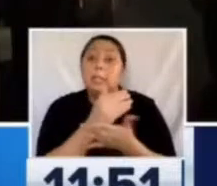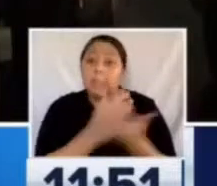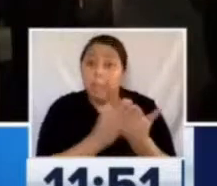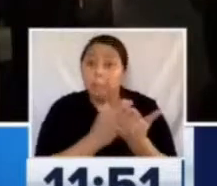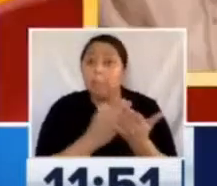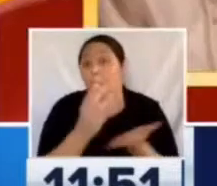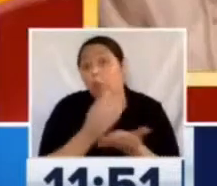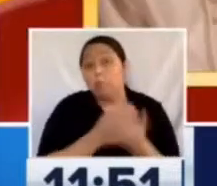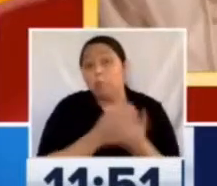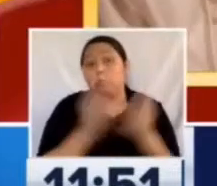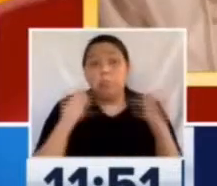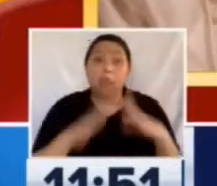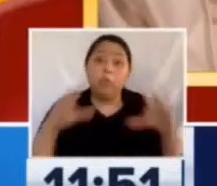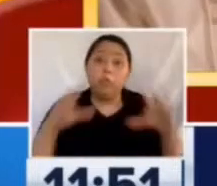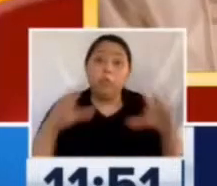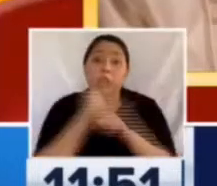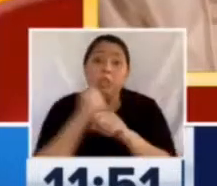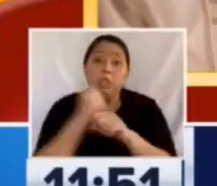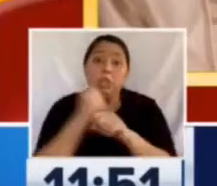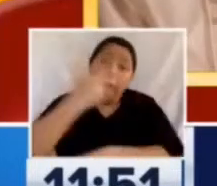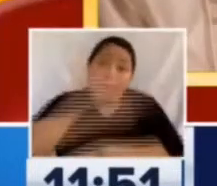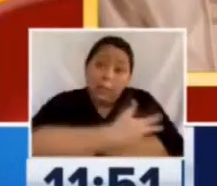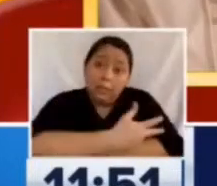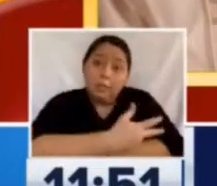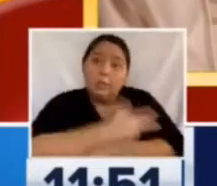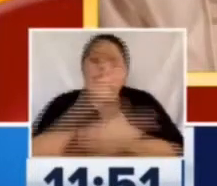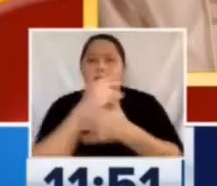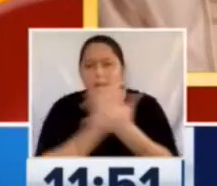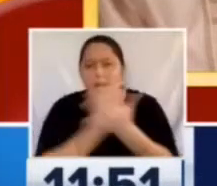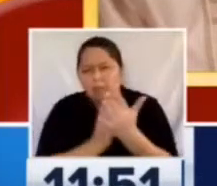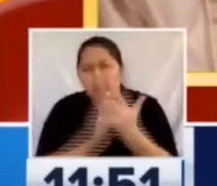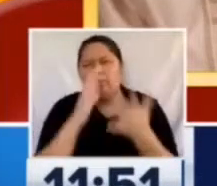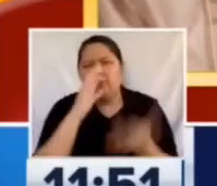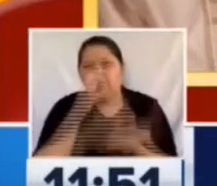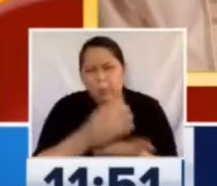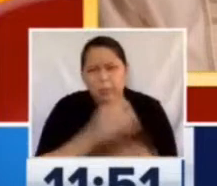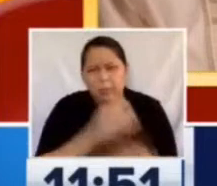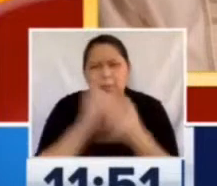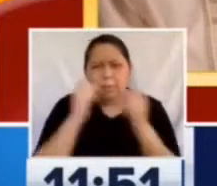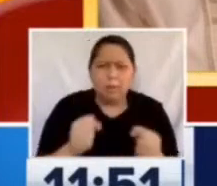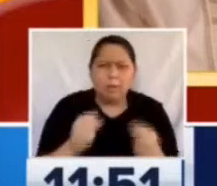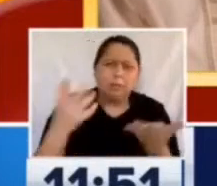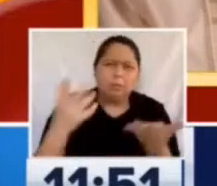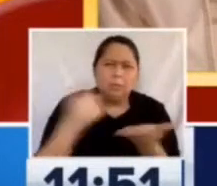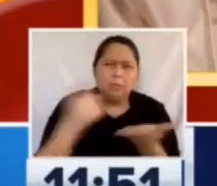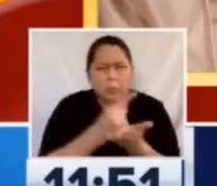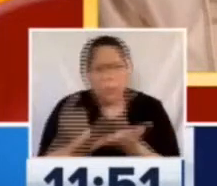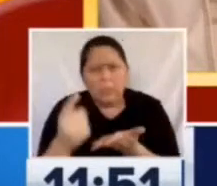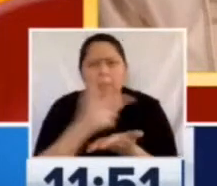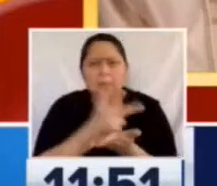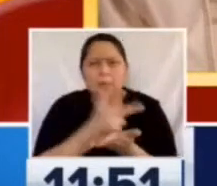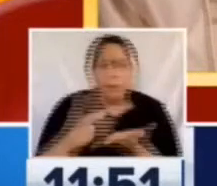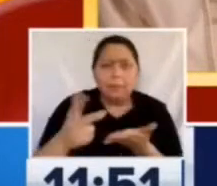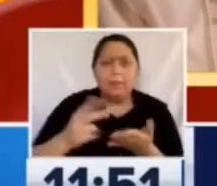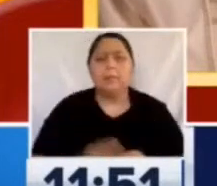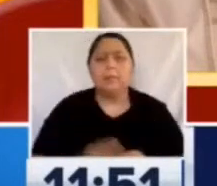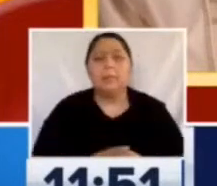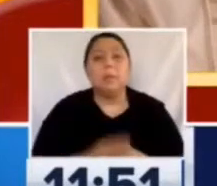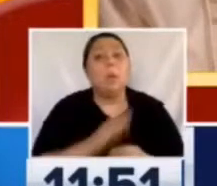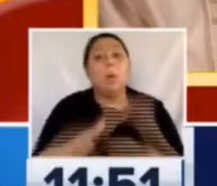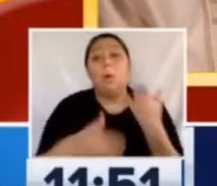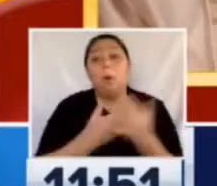Good morning, Secretary Andanar and Yusek Rocky Ignacio at mga